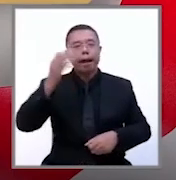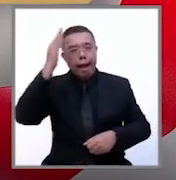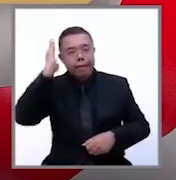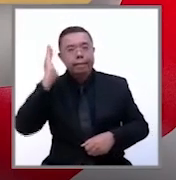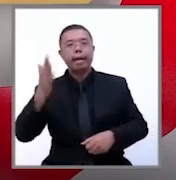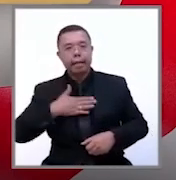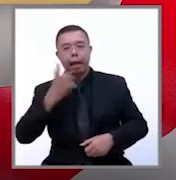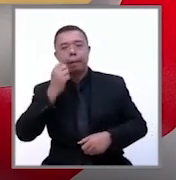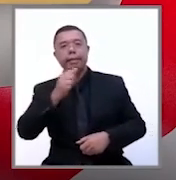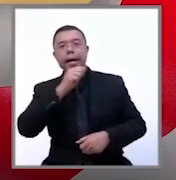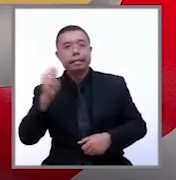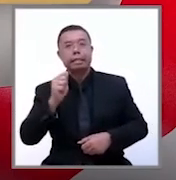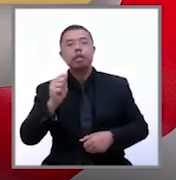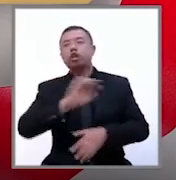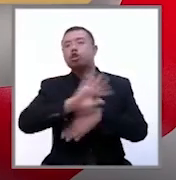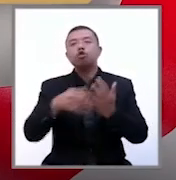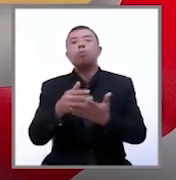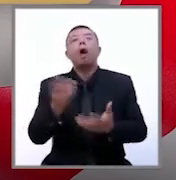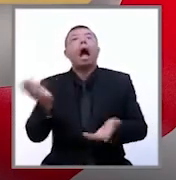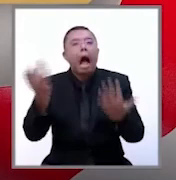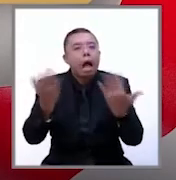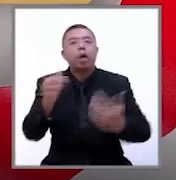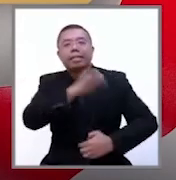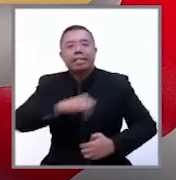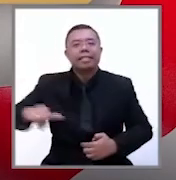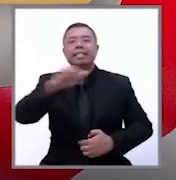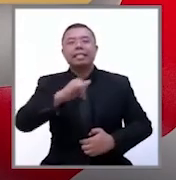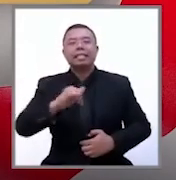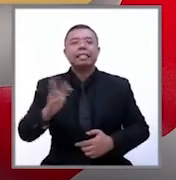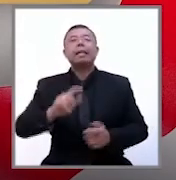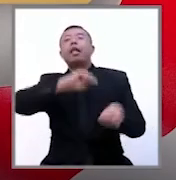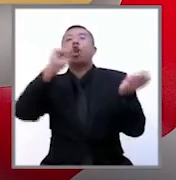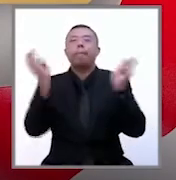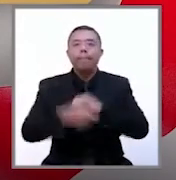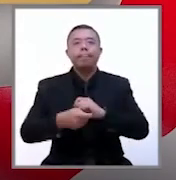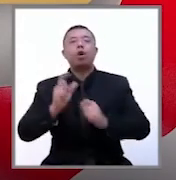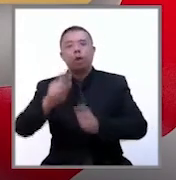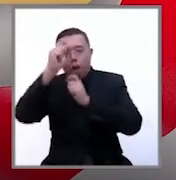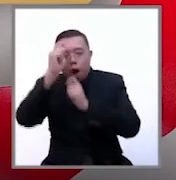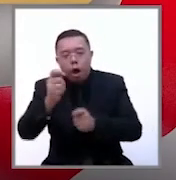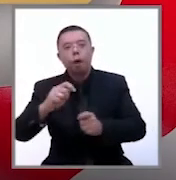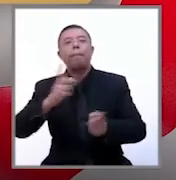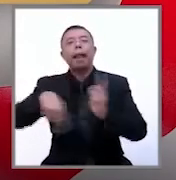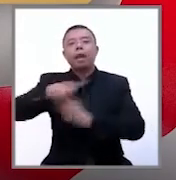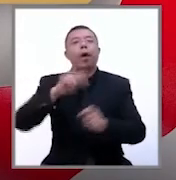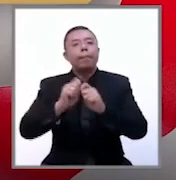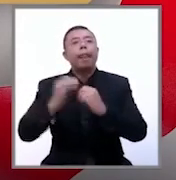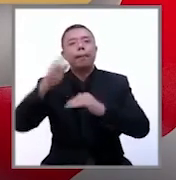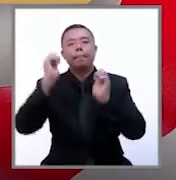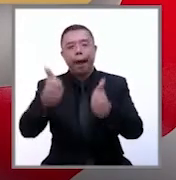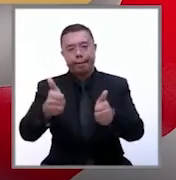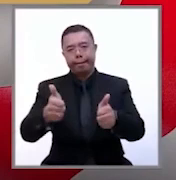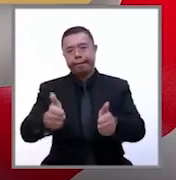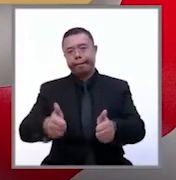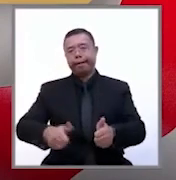Ganjar saya Mas Anis dan siapapun untuk kita sama-sama tobat ekologis memperbaiki ke depan menjadi lebih baik